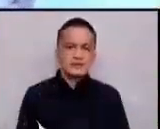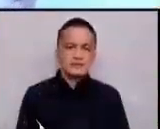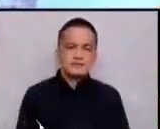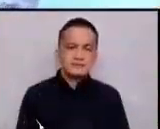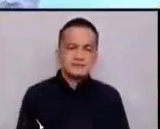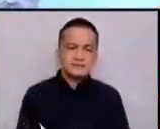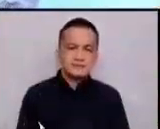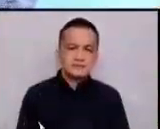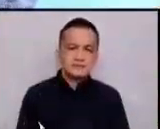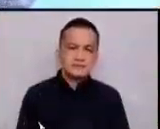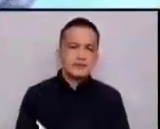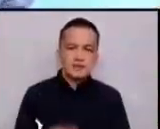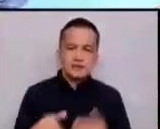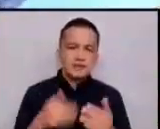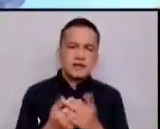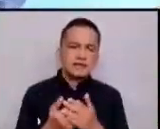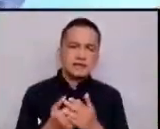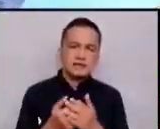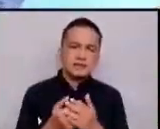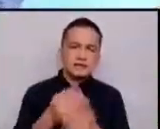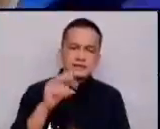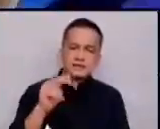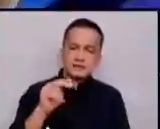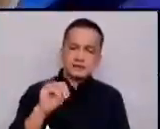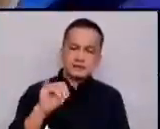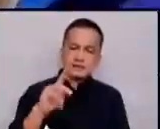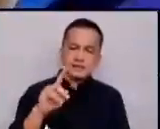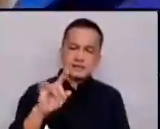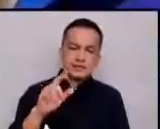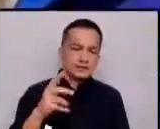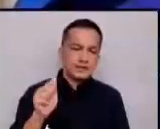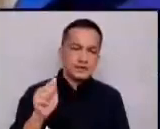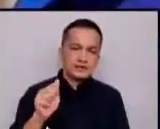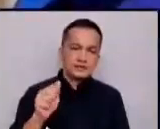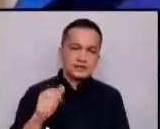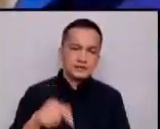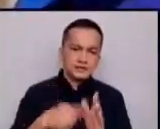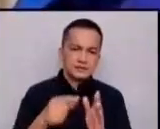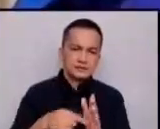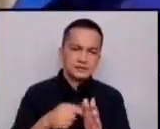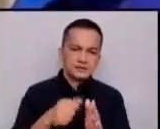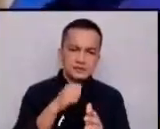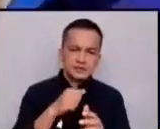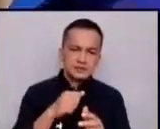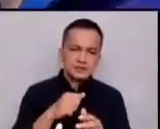nilaga lang yun. Misan kasi hindi rin lang maiwasan bigyan ng table food.